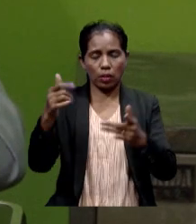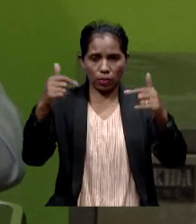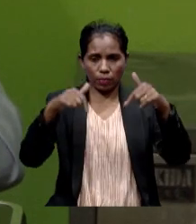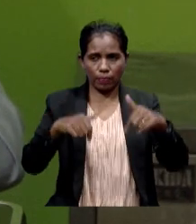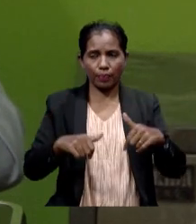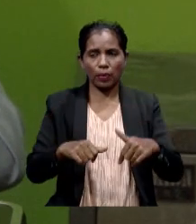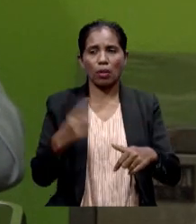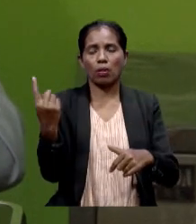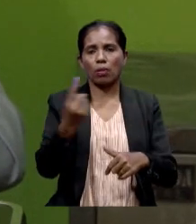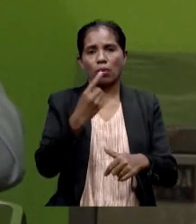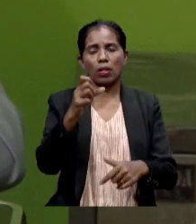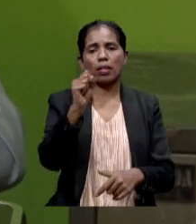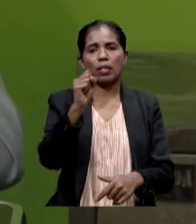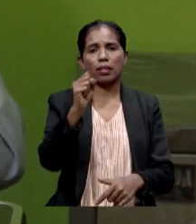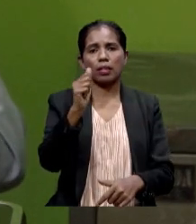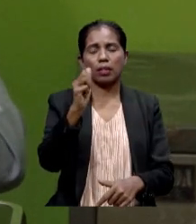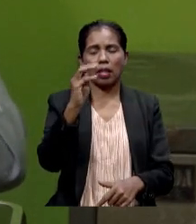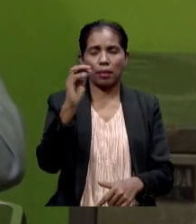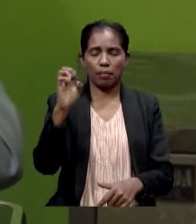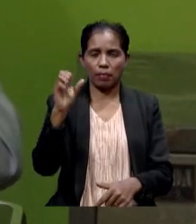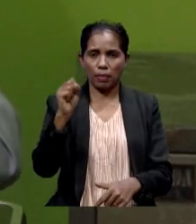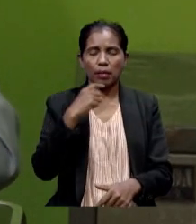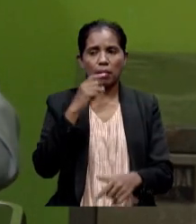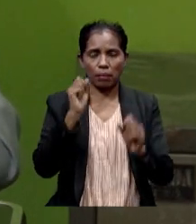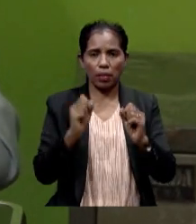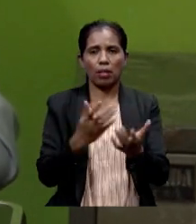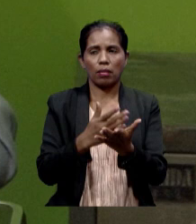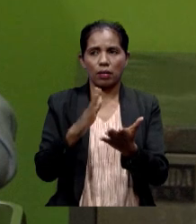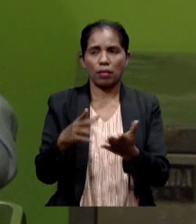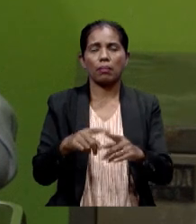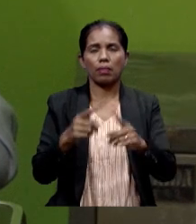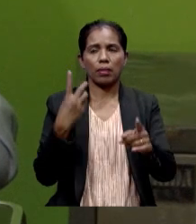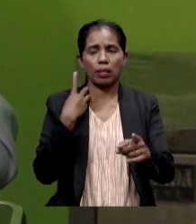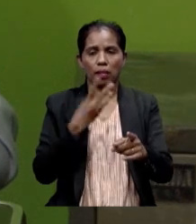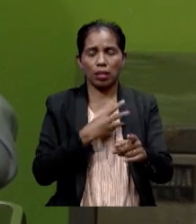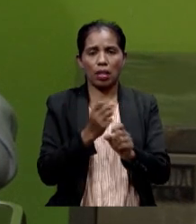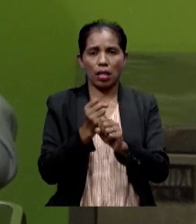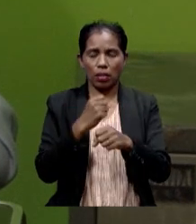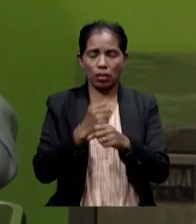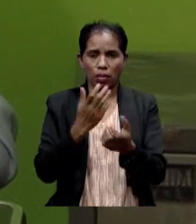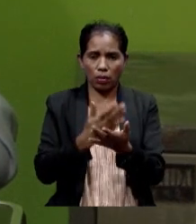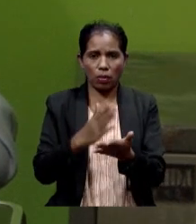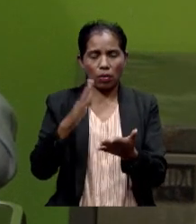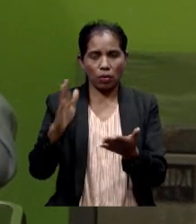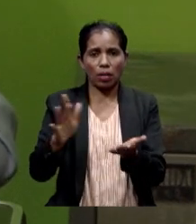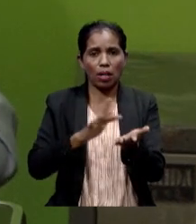dit nak bele hola mai be idenemos ita ita halo ona kompras, sami halo ona kompras,